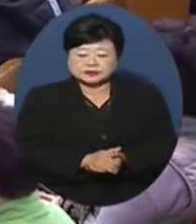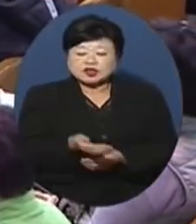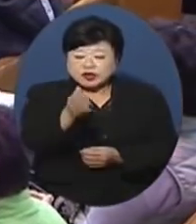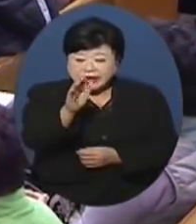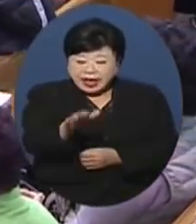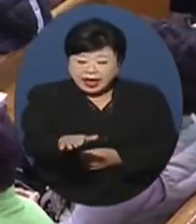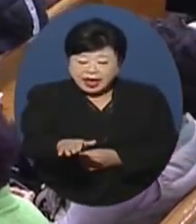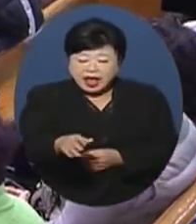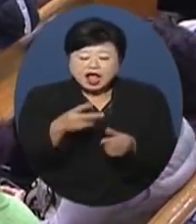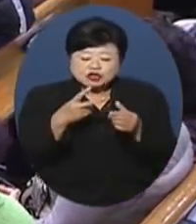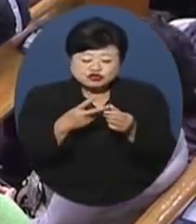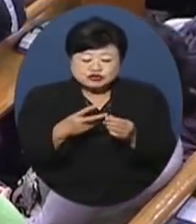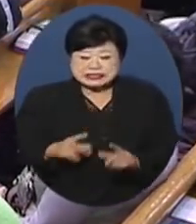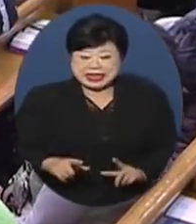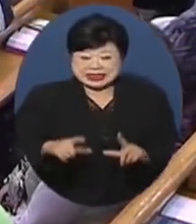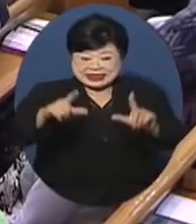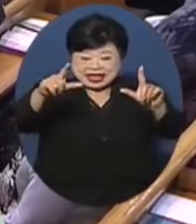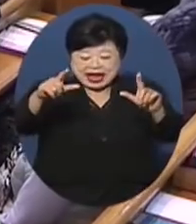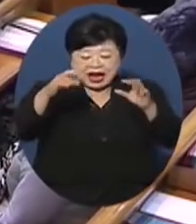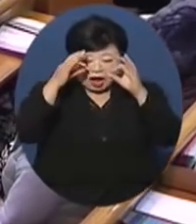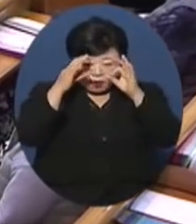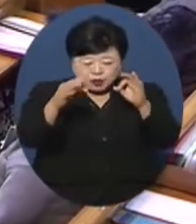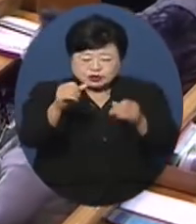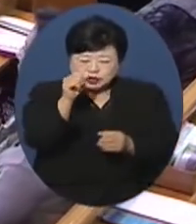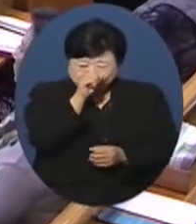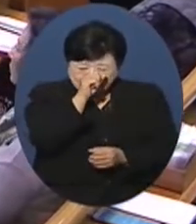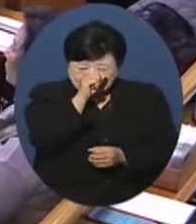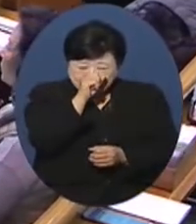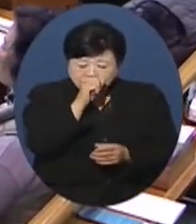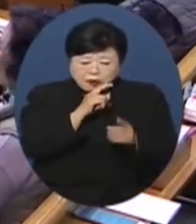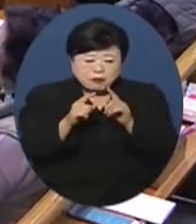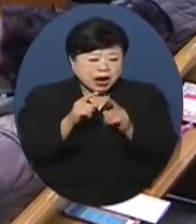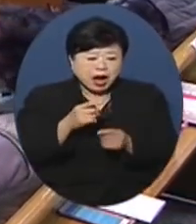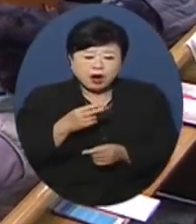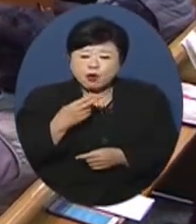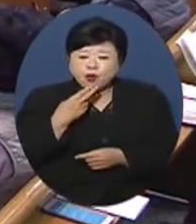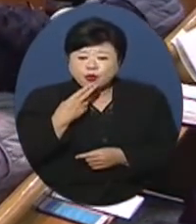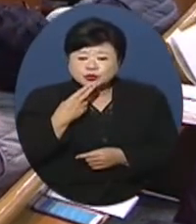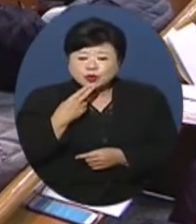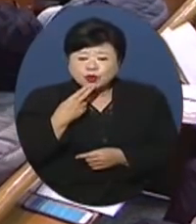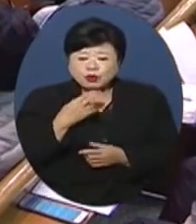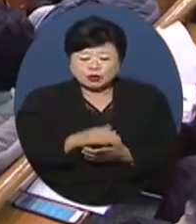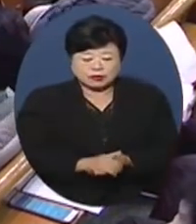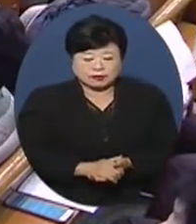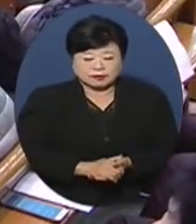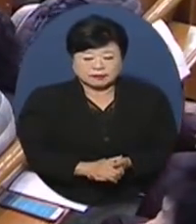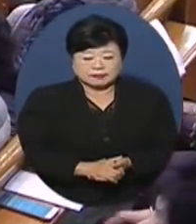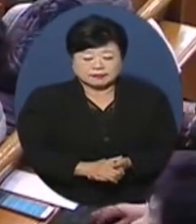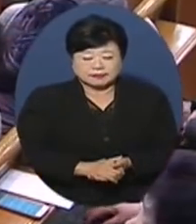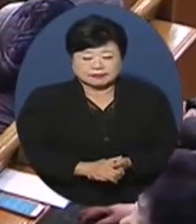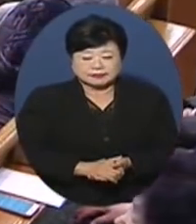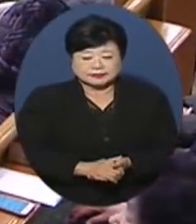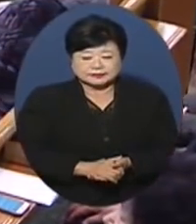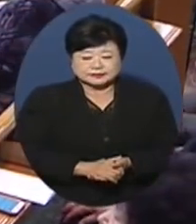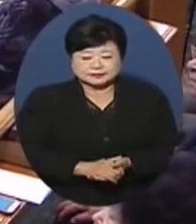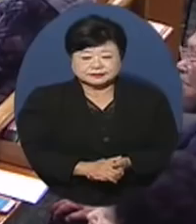그런데 둘째 날에는 보시기에 좋았다라 말씀을 하시지 않으셨습니다.